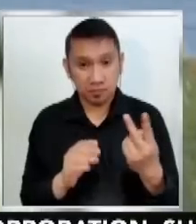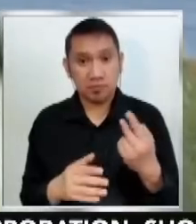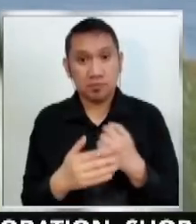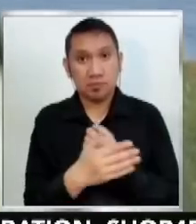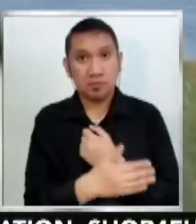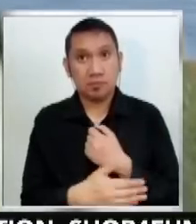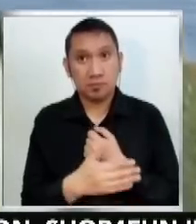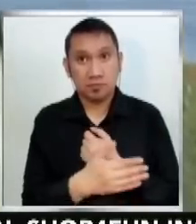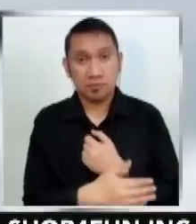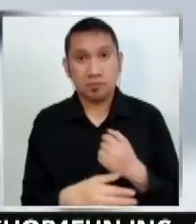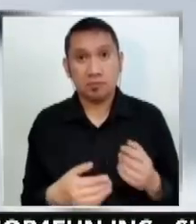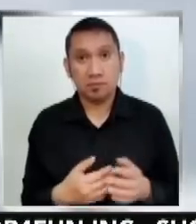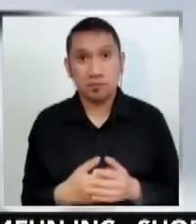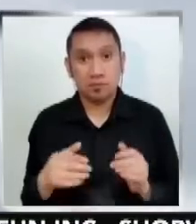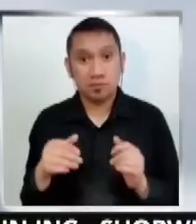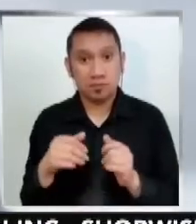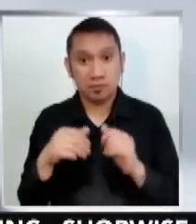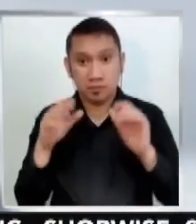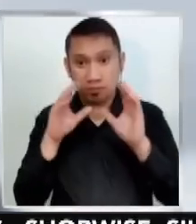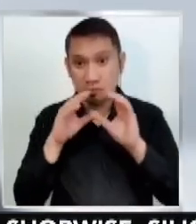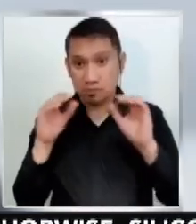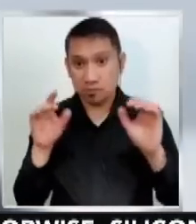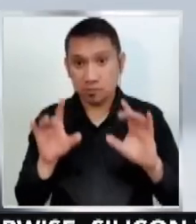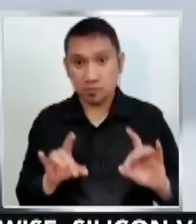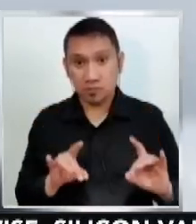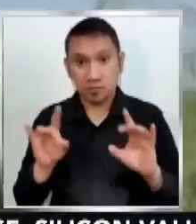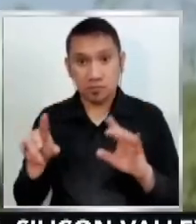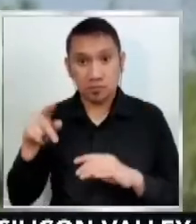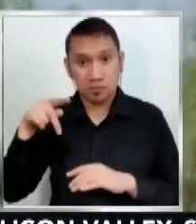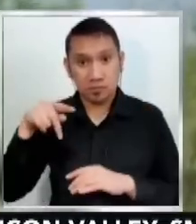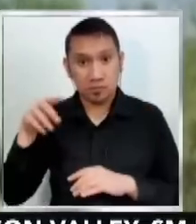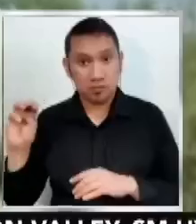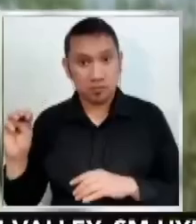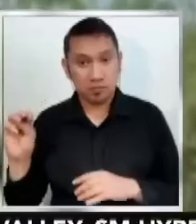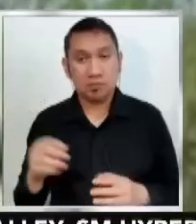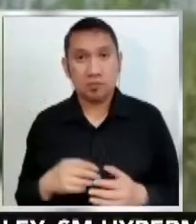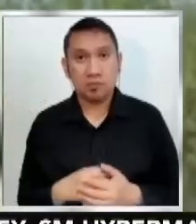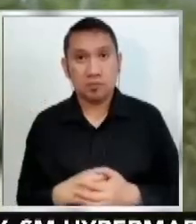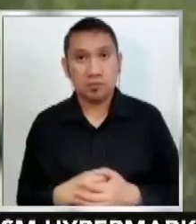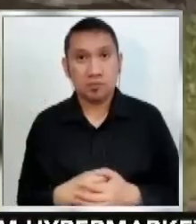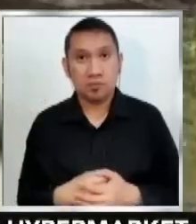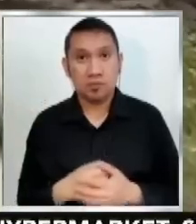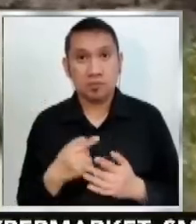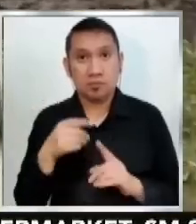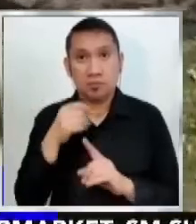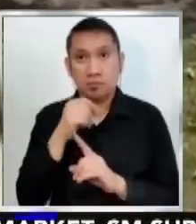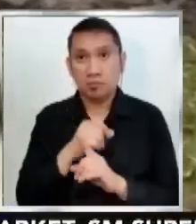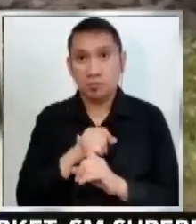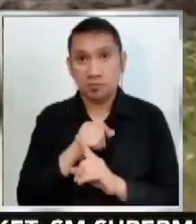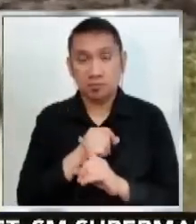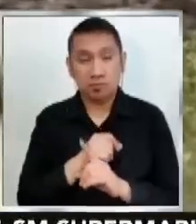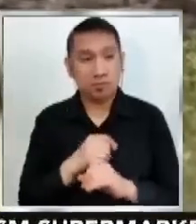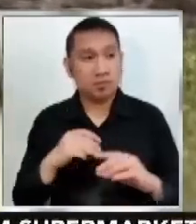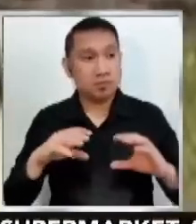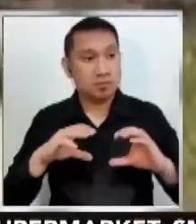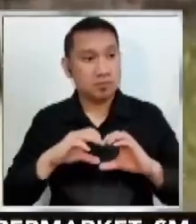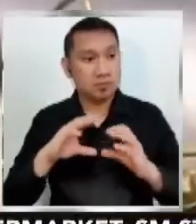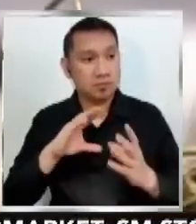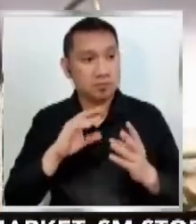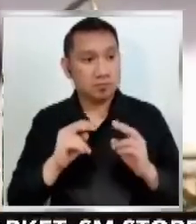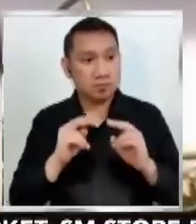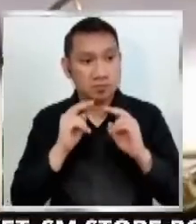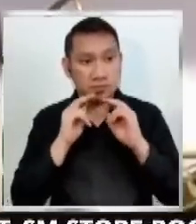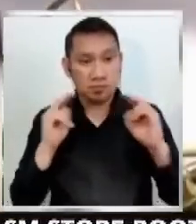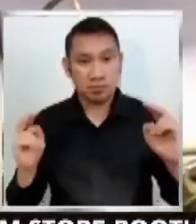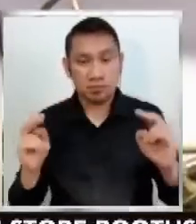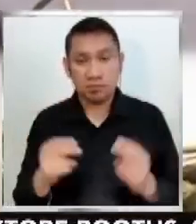ng Pangulo at ni Australian Prime Minister Anthony Albanese sa Setyembre. Para sa GMA Integrated News,